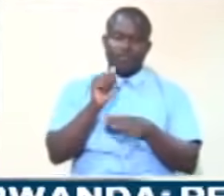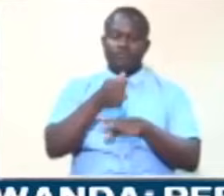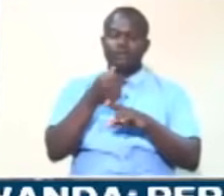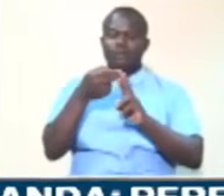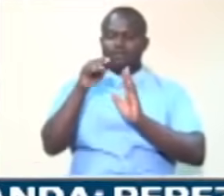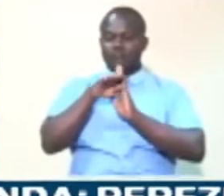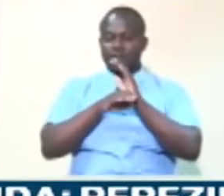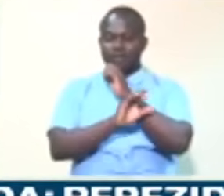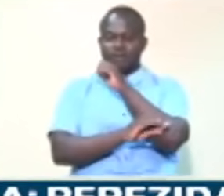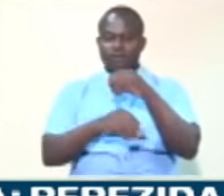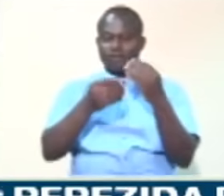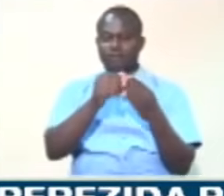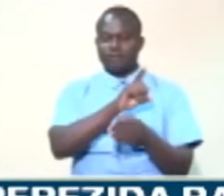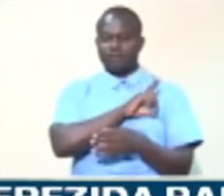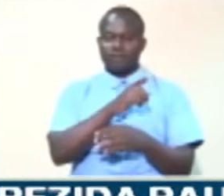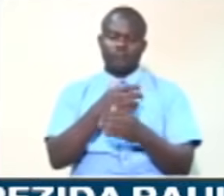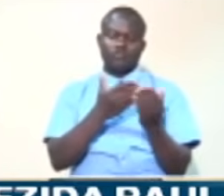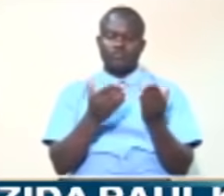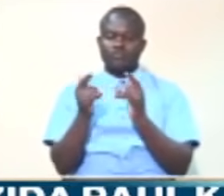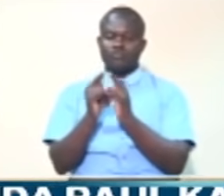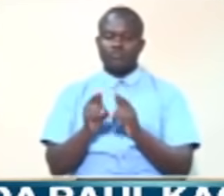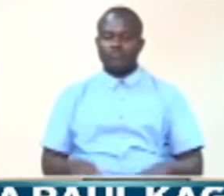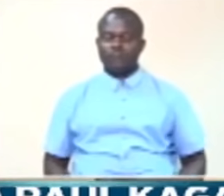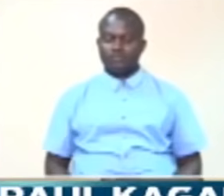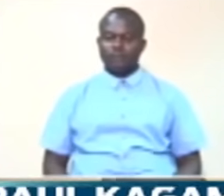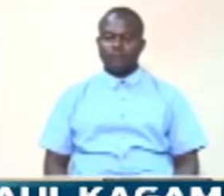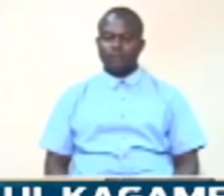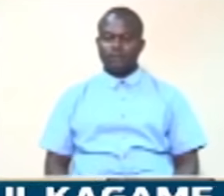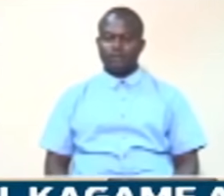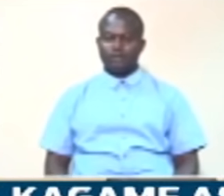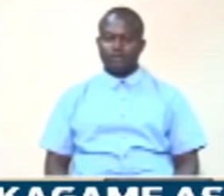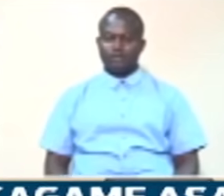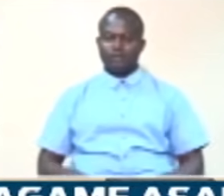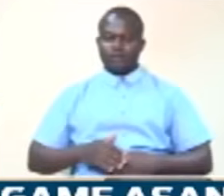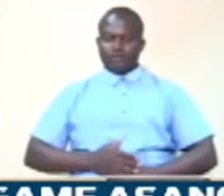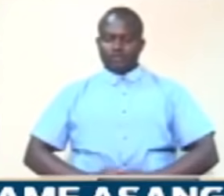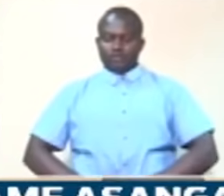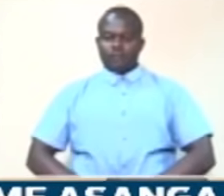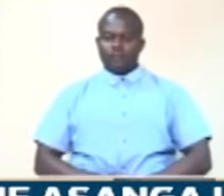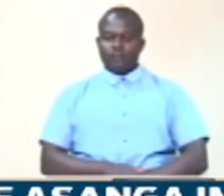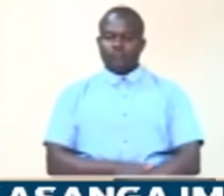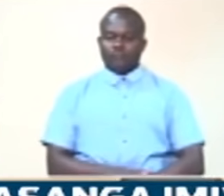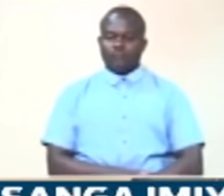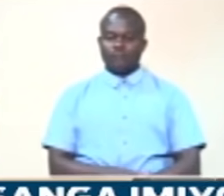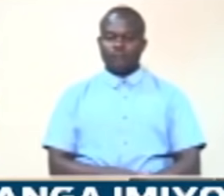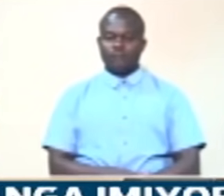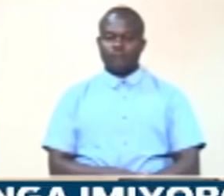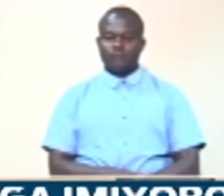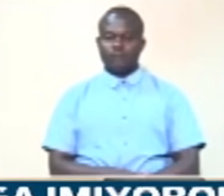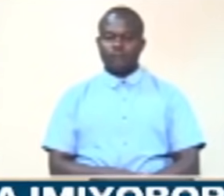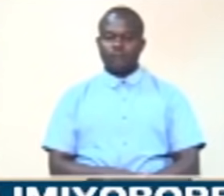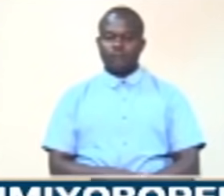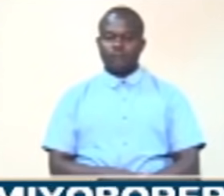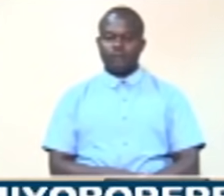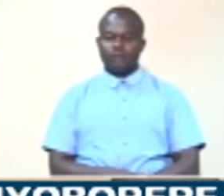rutonde rw'ibihugu bihabwa amahirwe yo kuzakira inama. Rwanda has been shortlisted to host the Congress